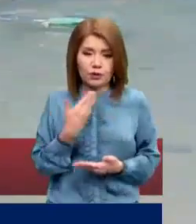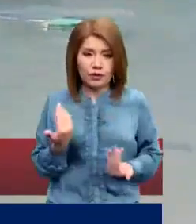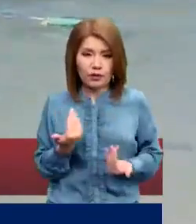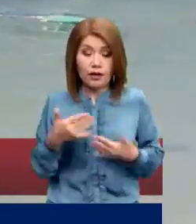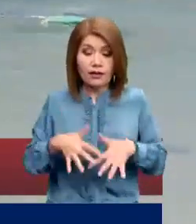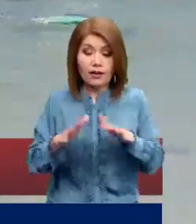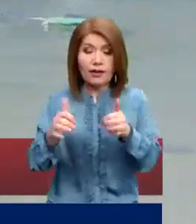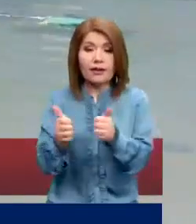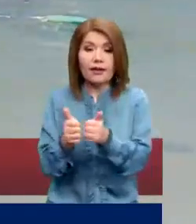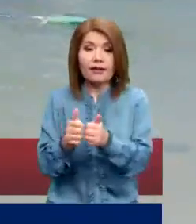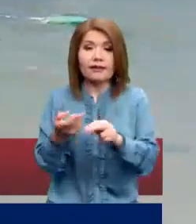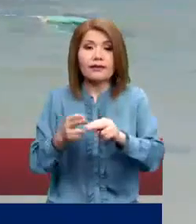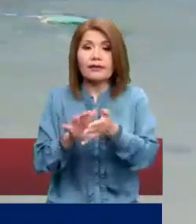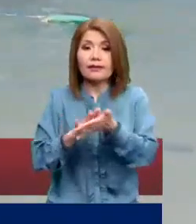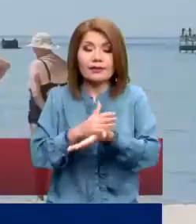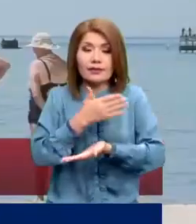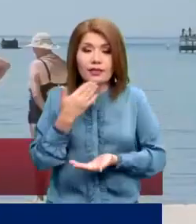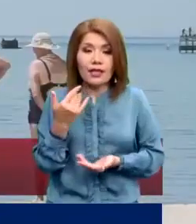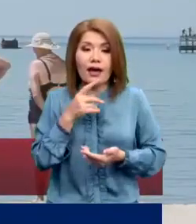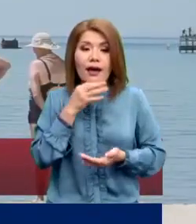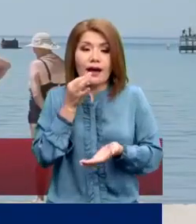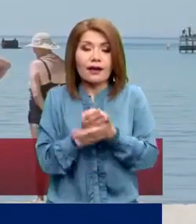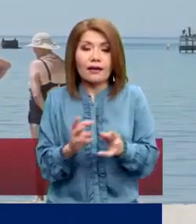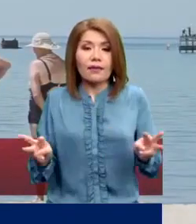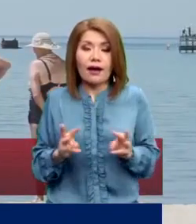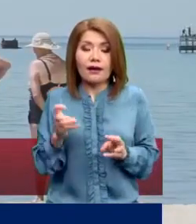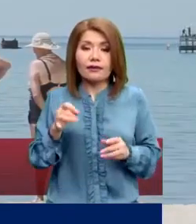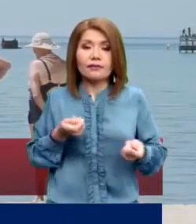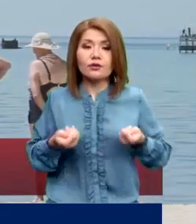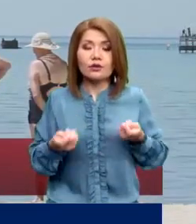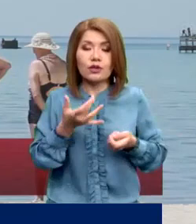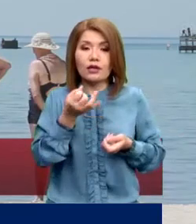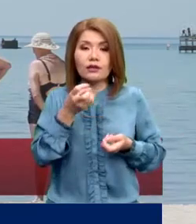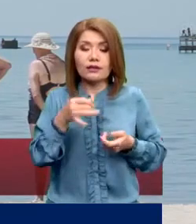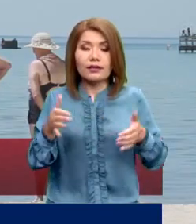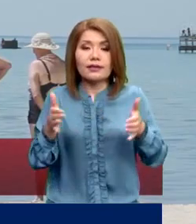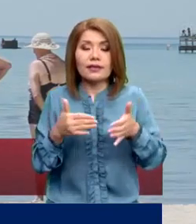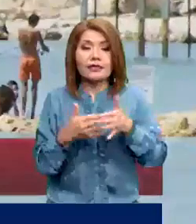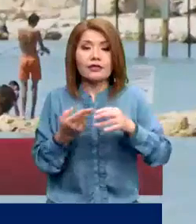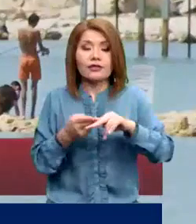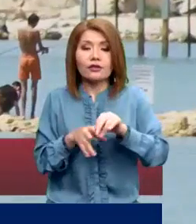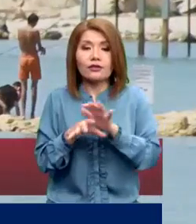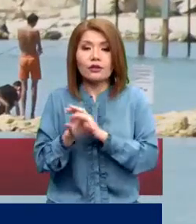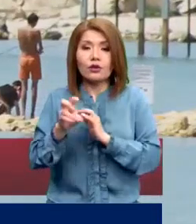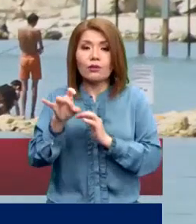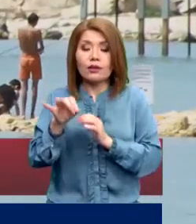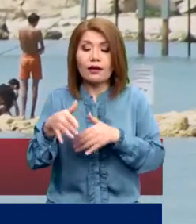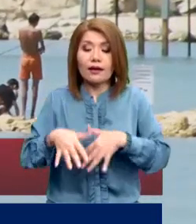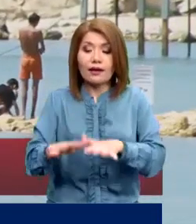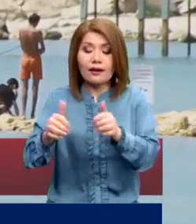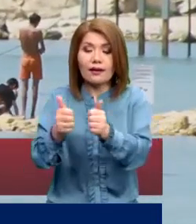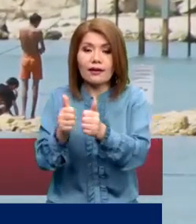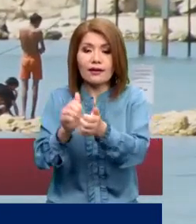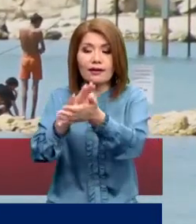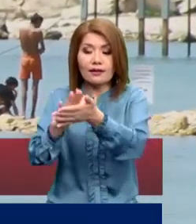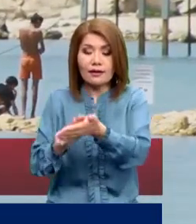тегін жағажай әлі тазаланып жатқан жоқ. Ақтау қаласы әкімдігі мен Green City Ақтау жауапкершілігі шектеулі серіктестігі арасында теңіз жағасына